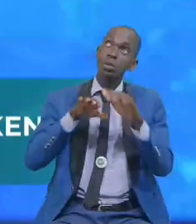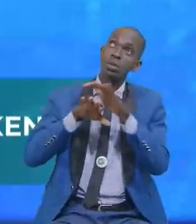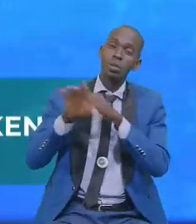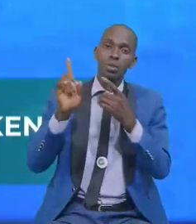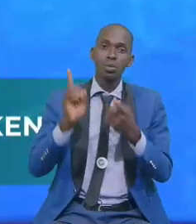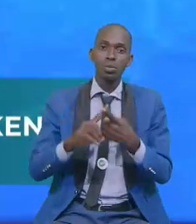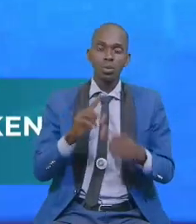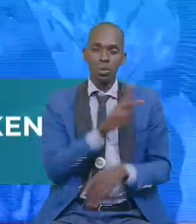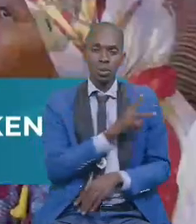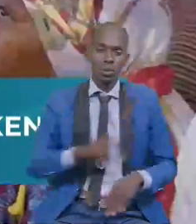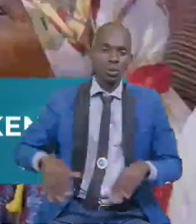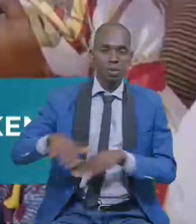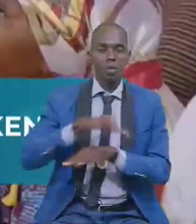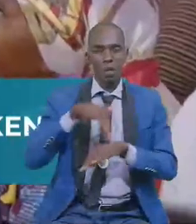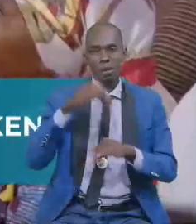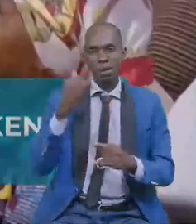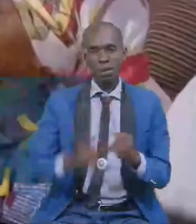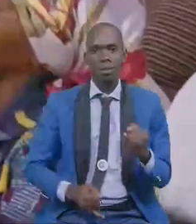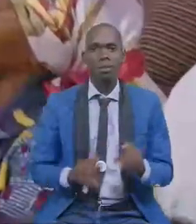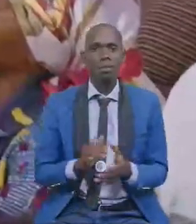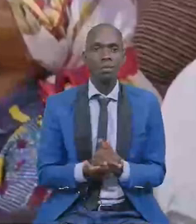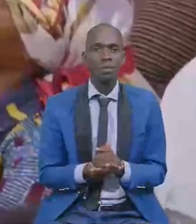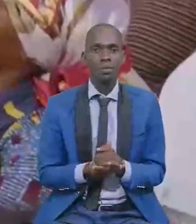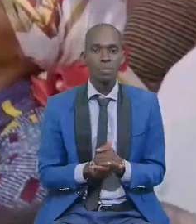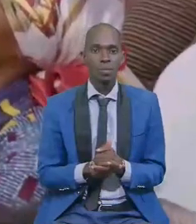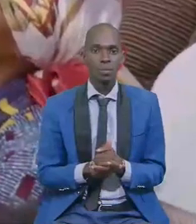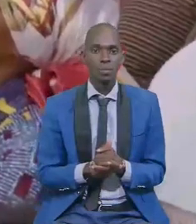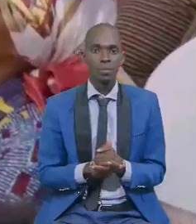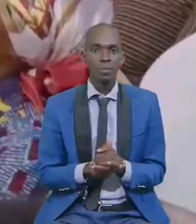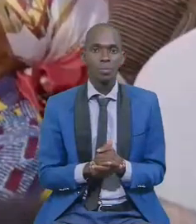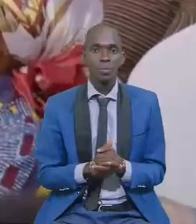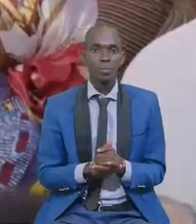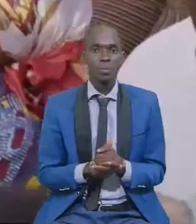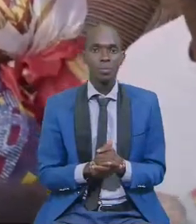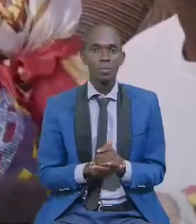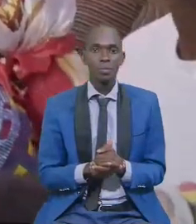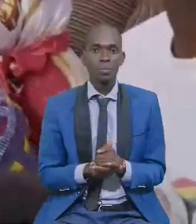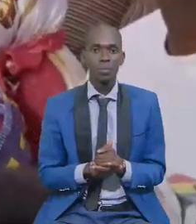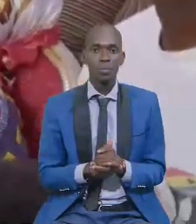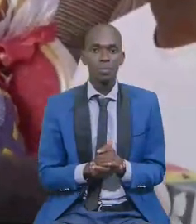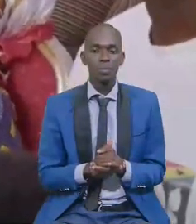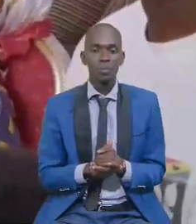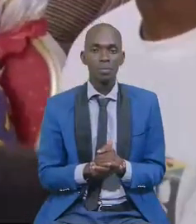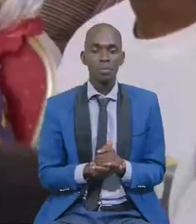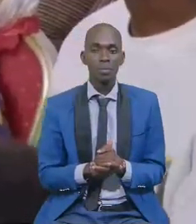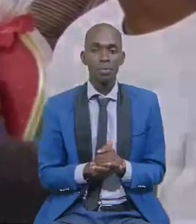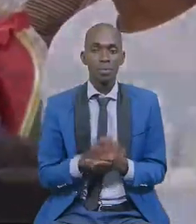et donc, cela te réveille par rapport à ta préparation pour ton entrée dans le royaume finalement.